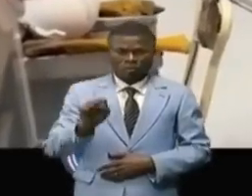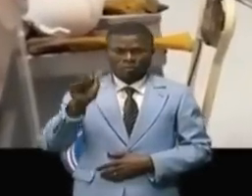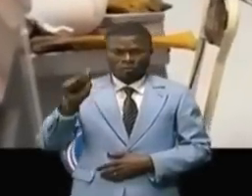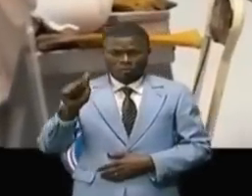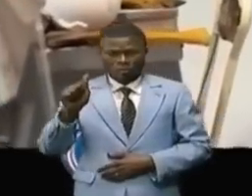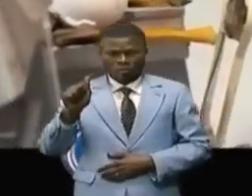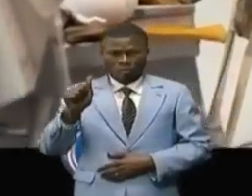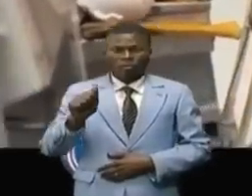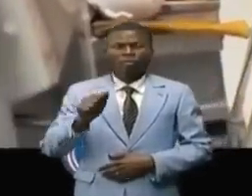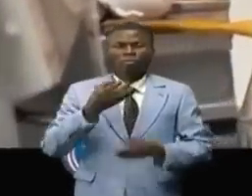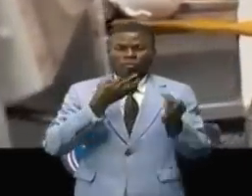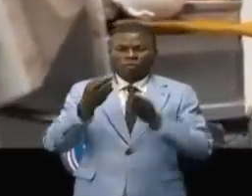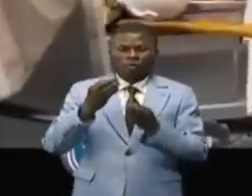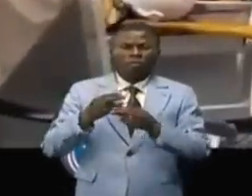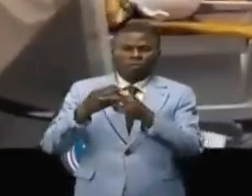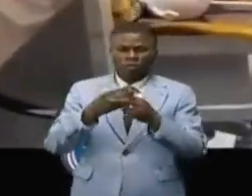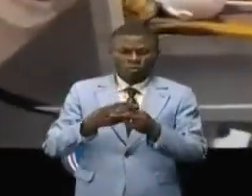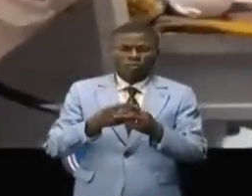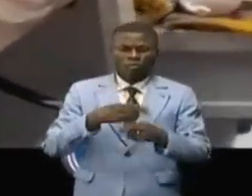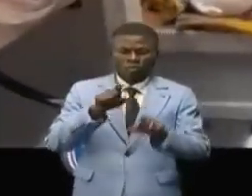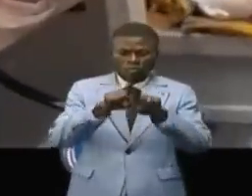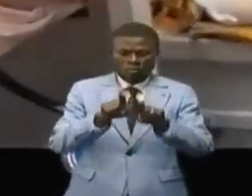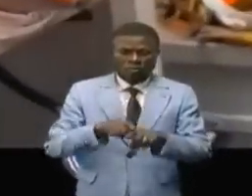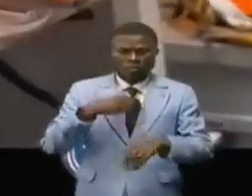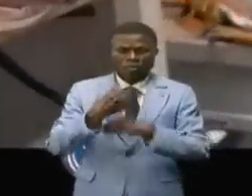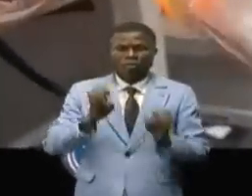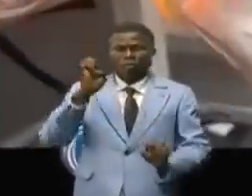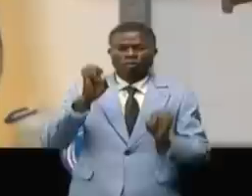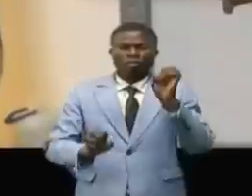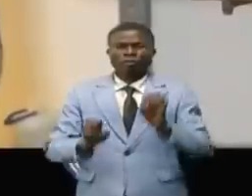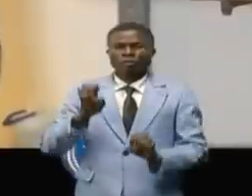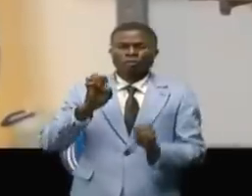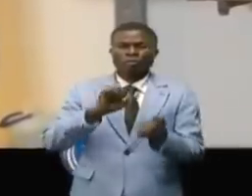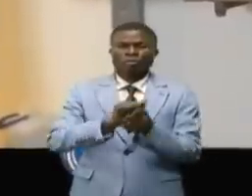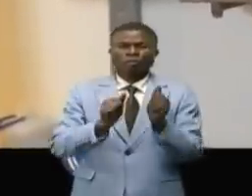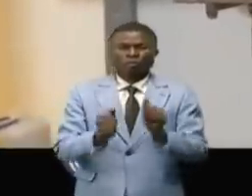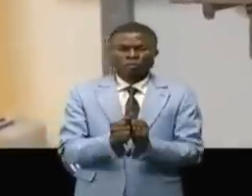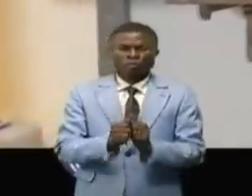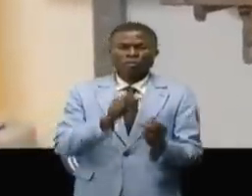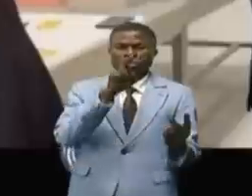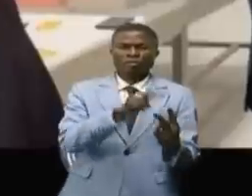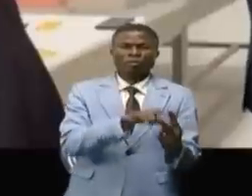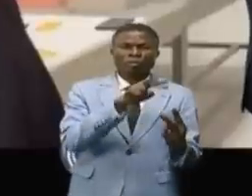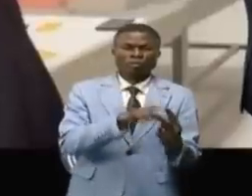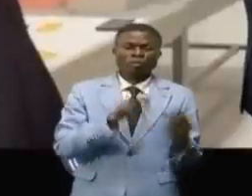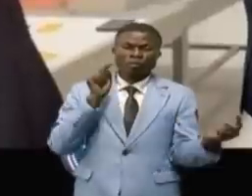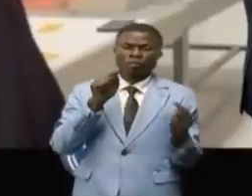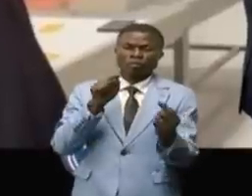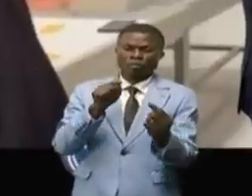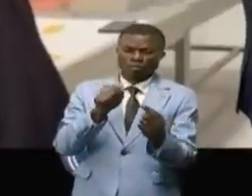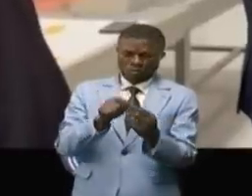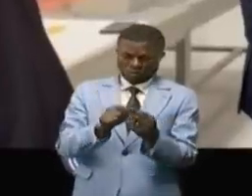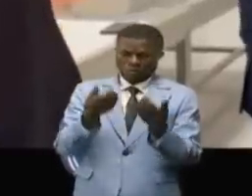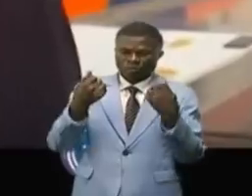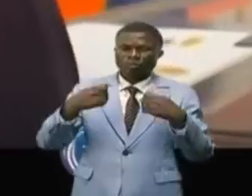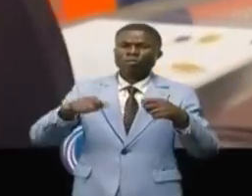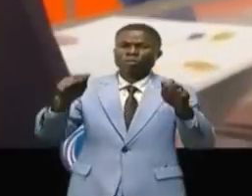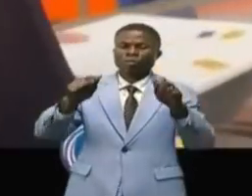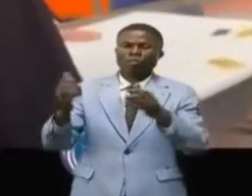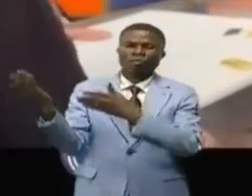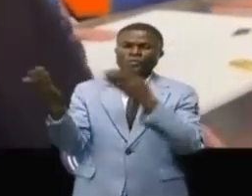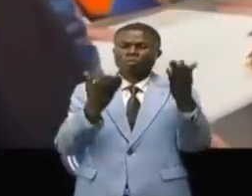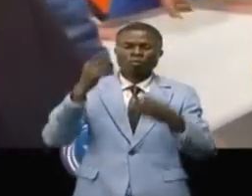à assurer le suivi et l'évaluation de tous les processus de la chaîne d'approvisionnement jusqu'à la commercialisation sur le marché